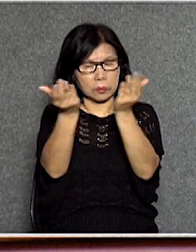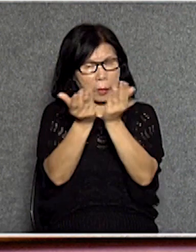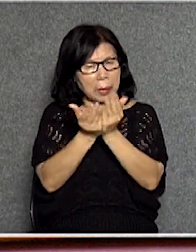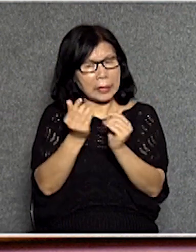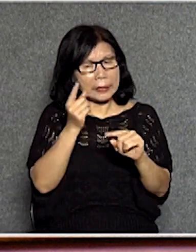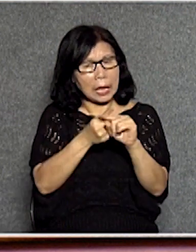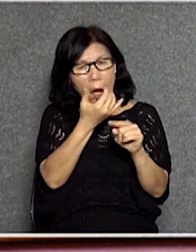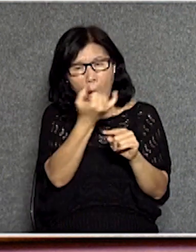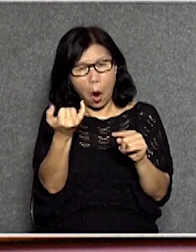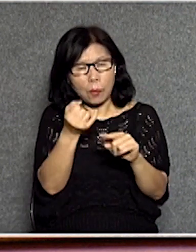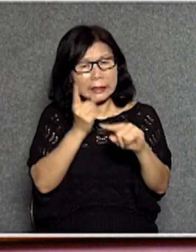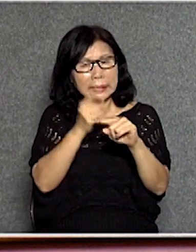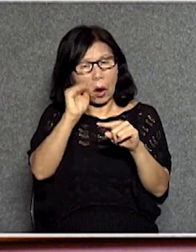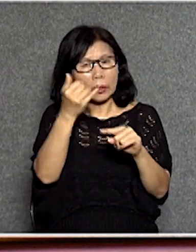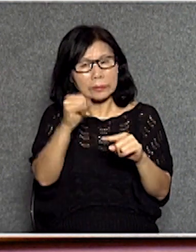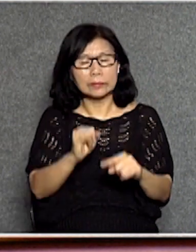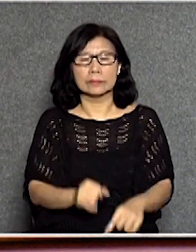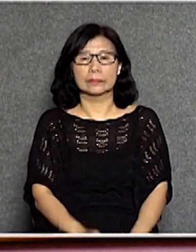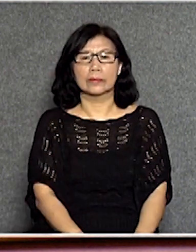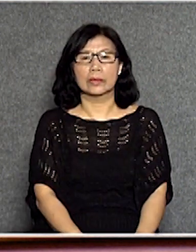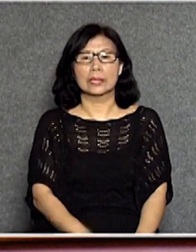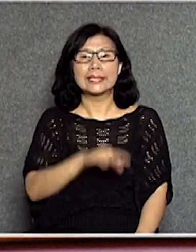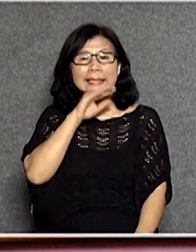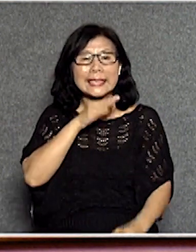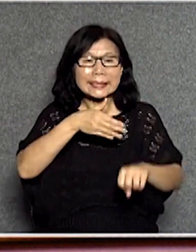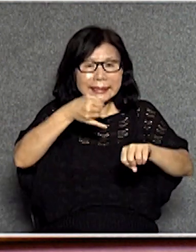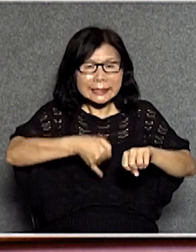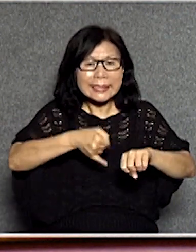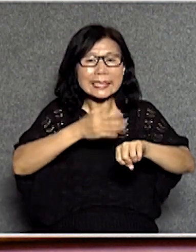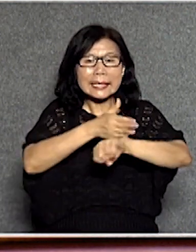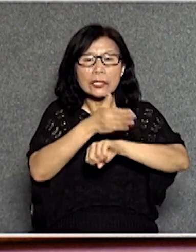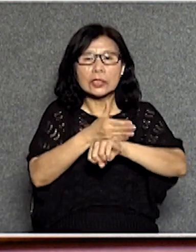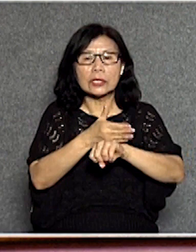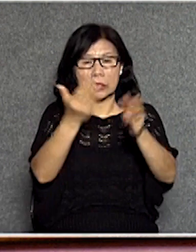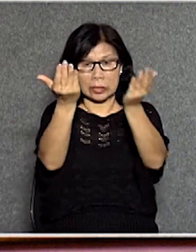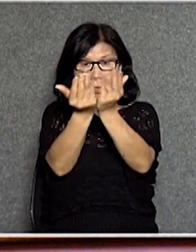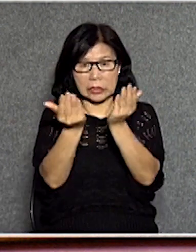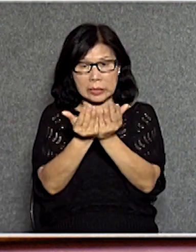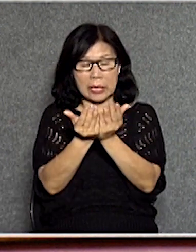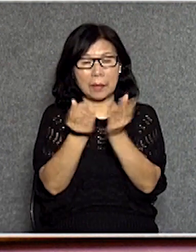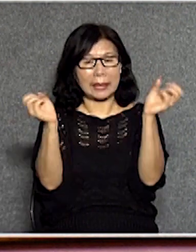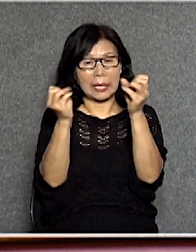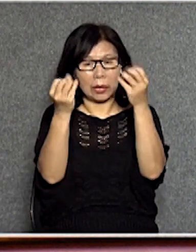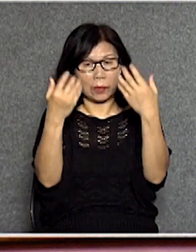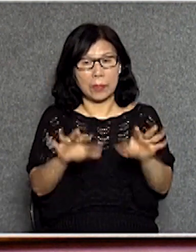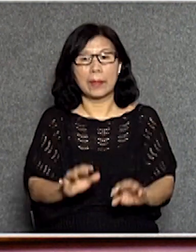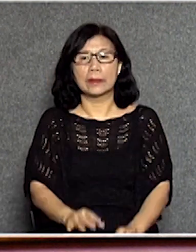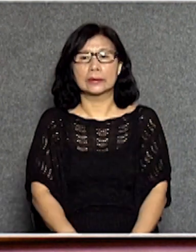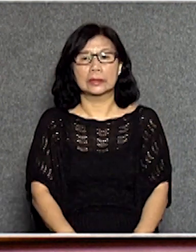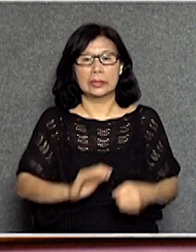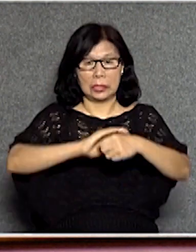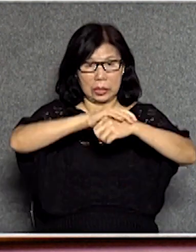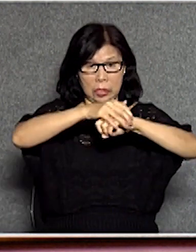它的可行性。咁當然啦，到時呢在論證的過程裡面呢，這些國際